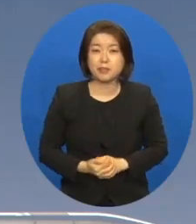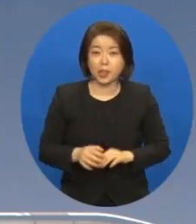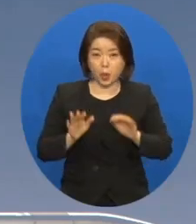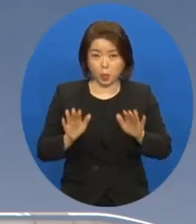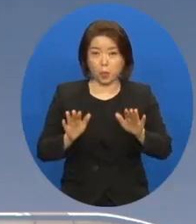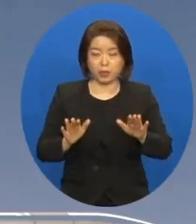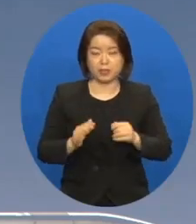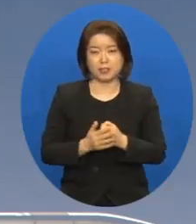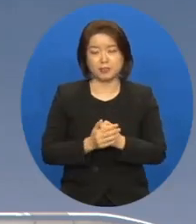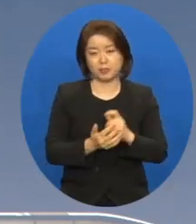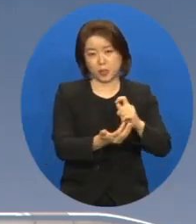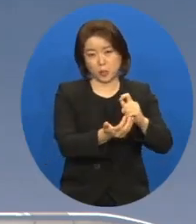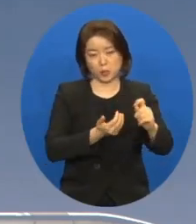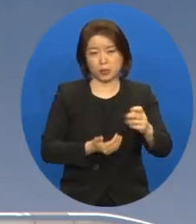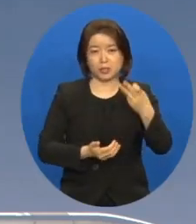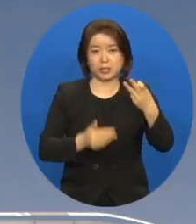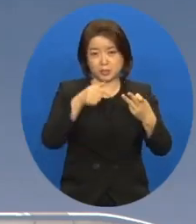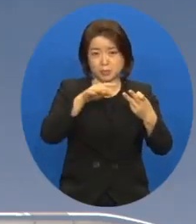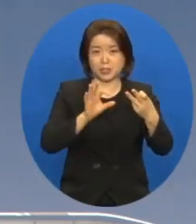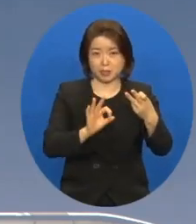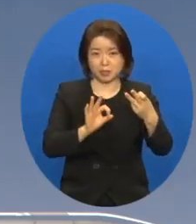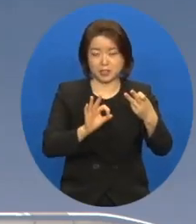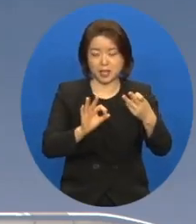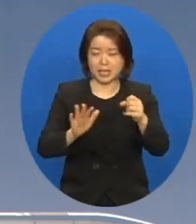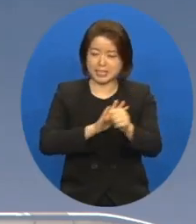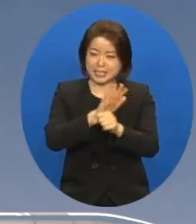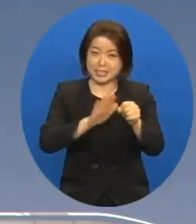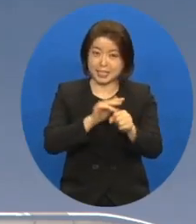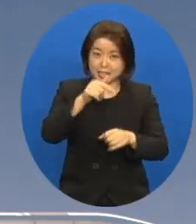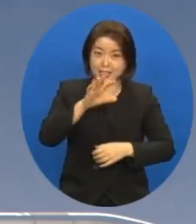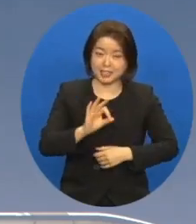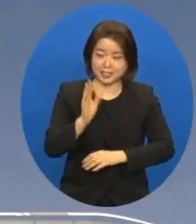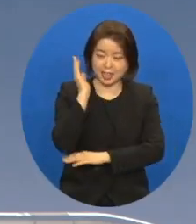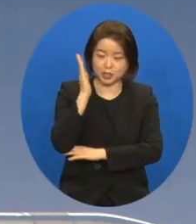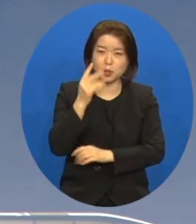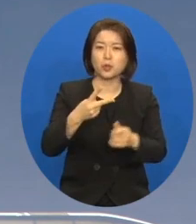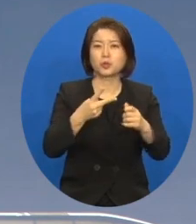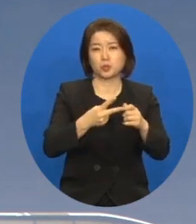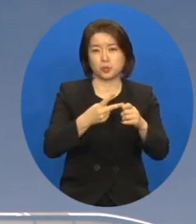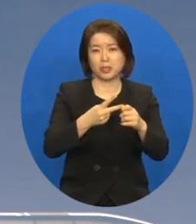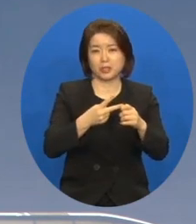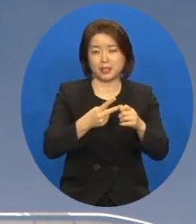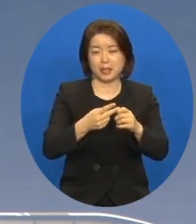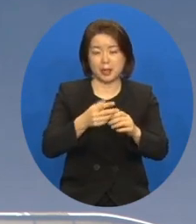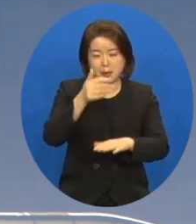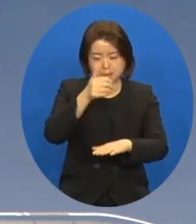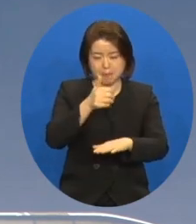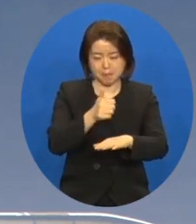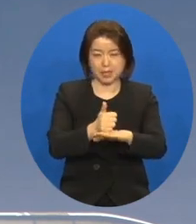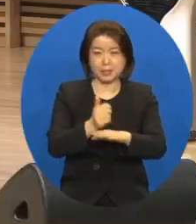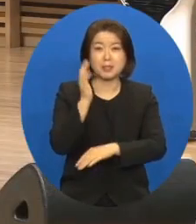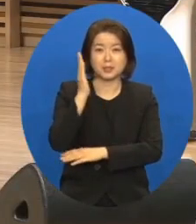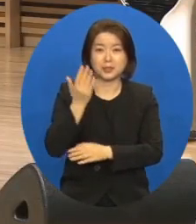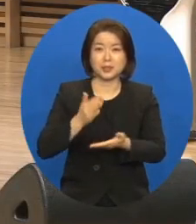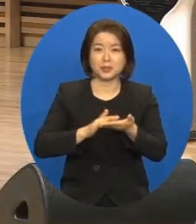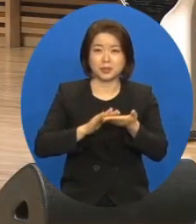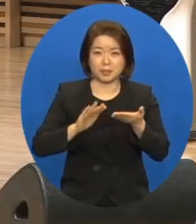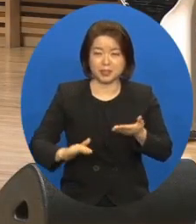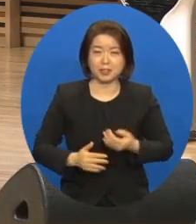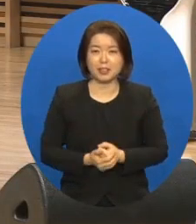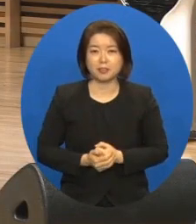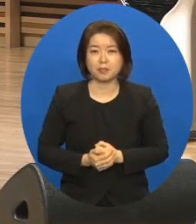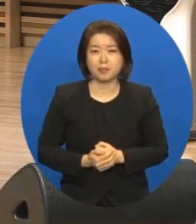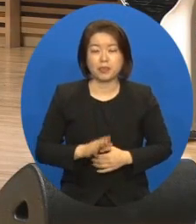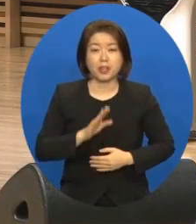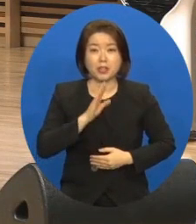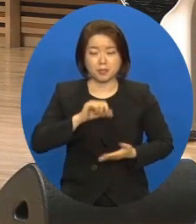자, 오늘은 고린도전서 13장 사랑장 설교 두 번째 마지막 설교입니다.